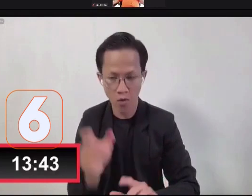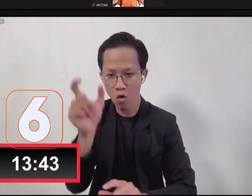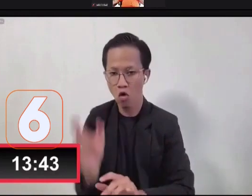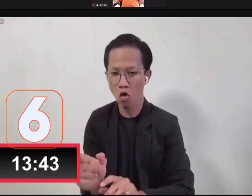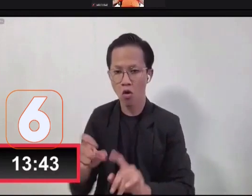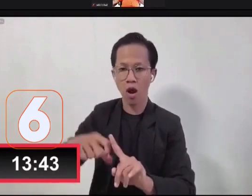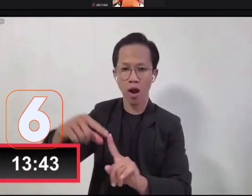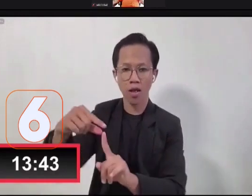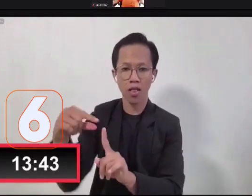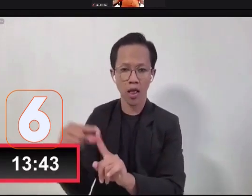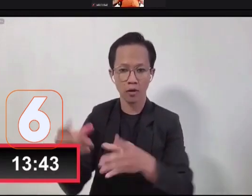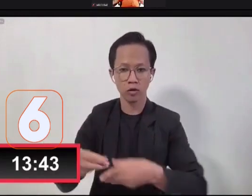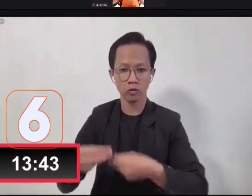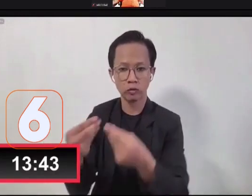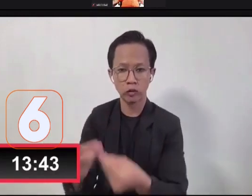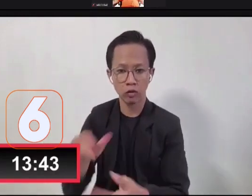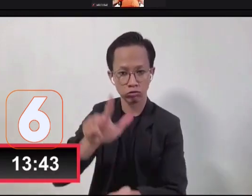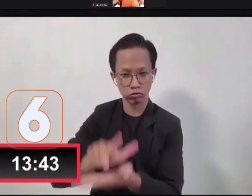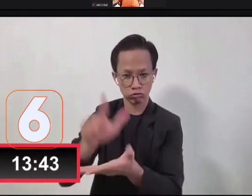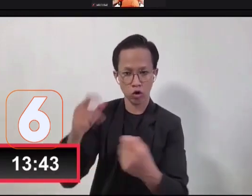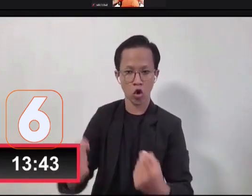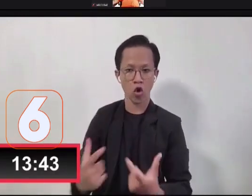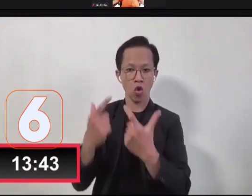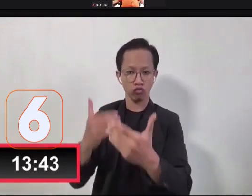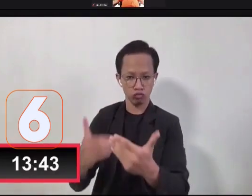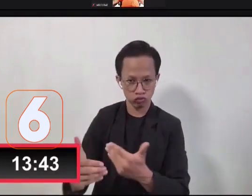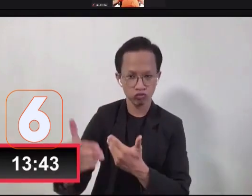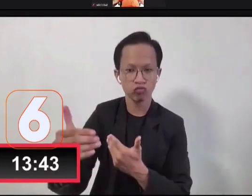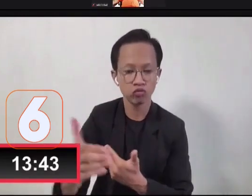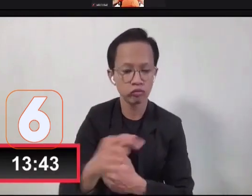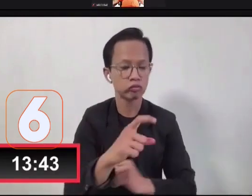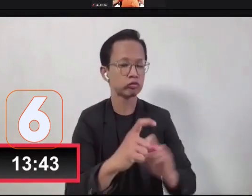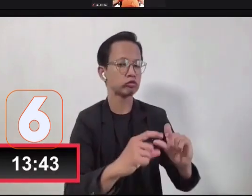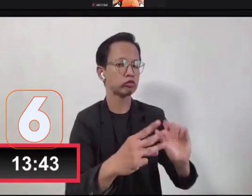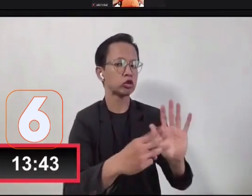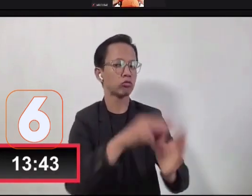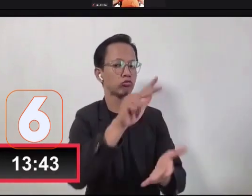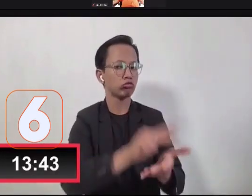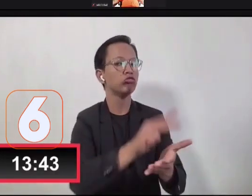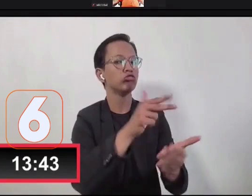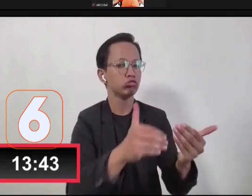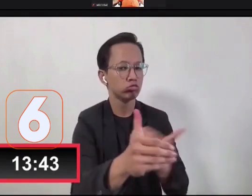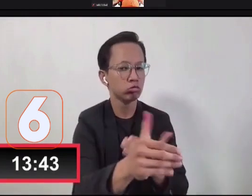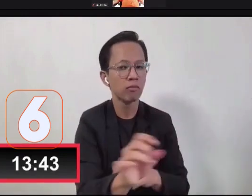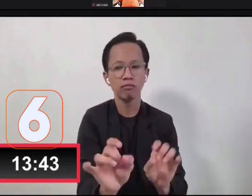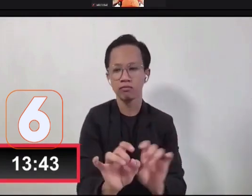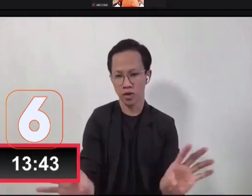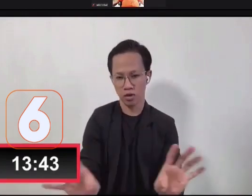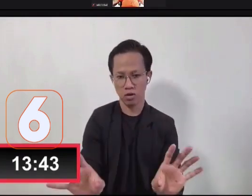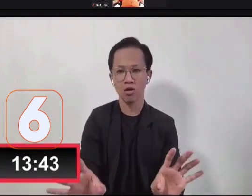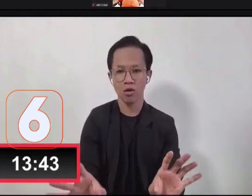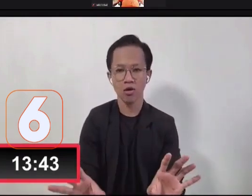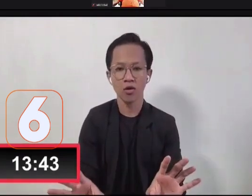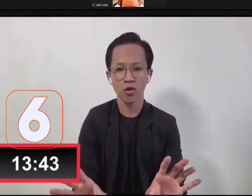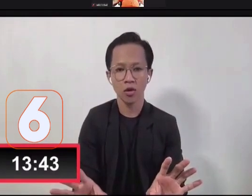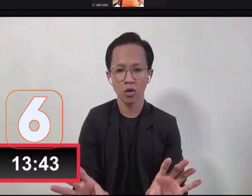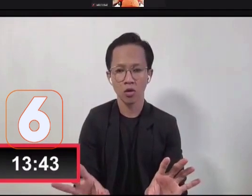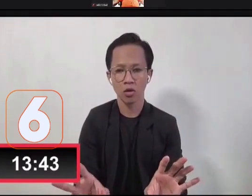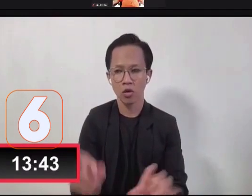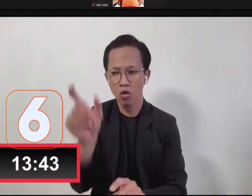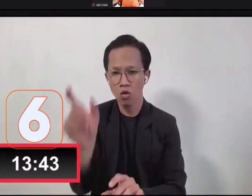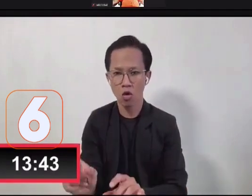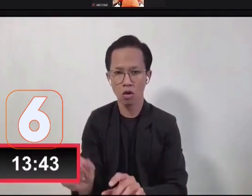diberikan untuk seumur hidup dengan pemegang SIM Oleh karena itu menurut mahkamah dari pemohon yang menyatakan seharusnya SIM diberlakukan